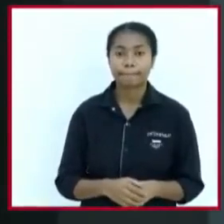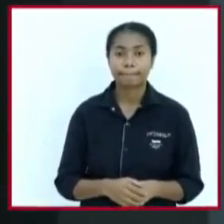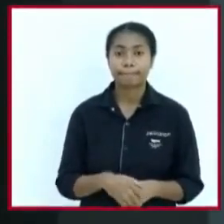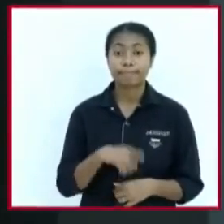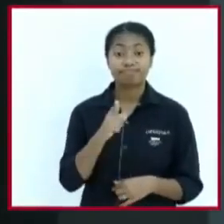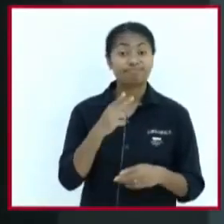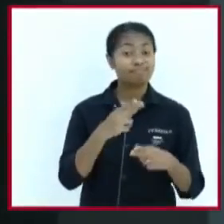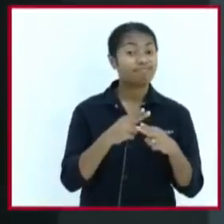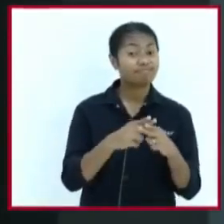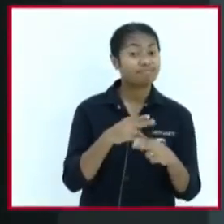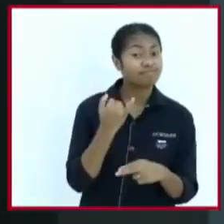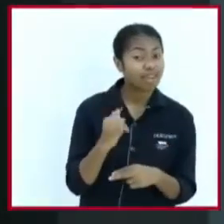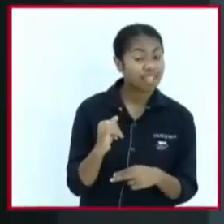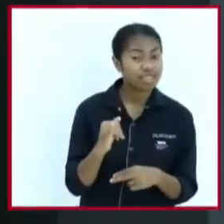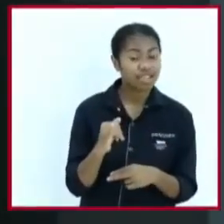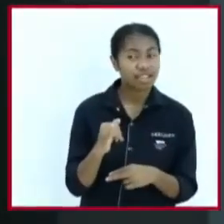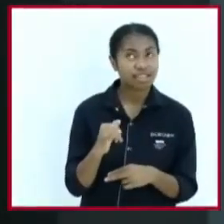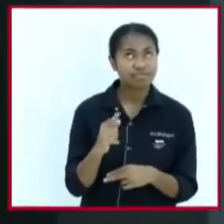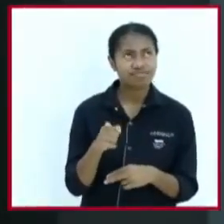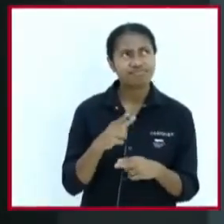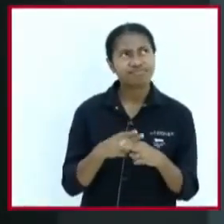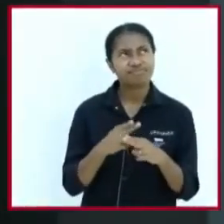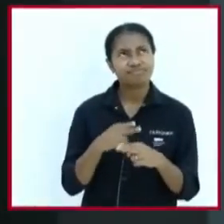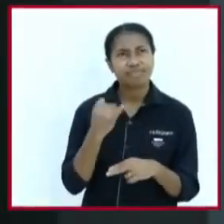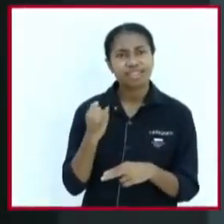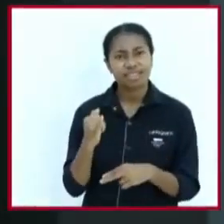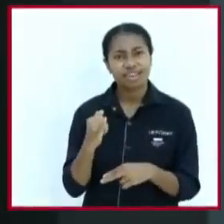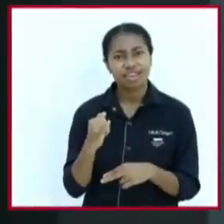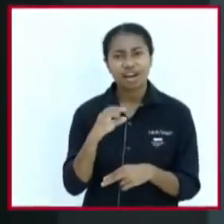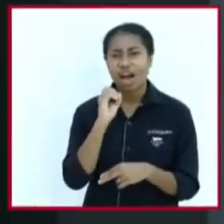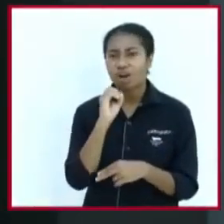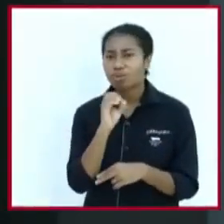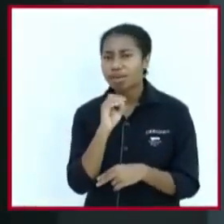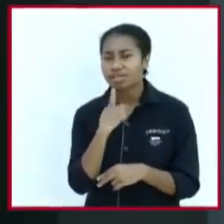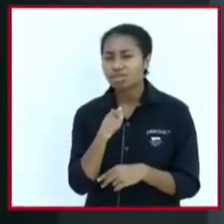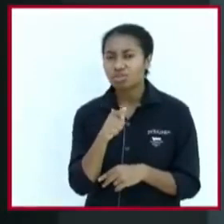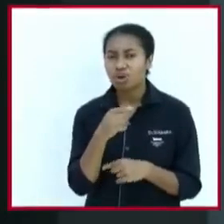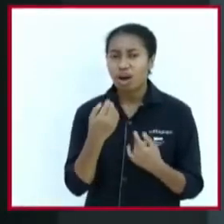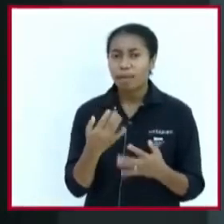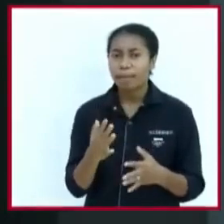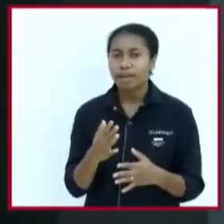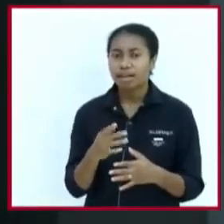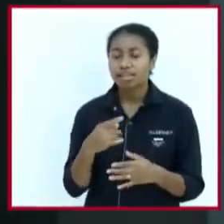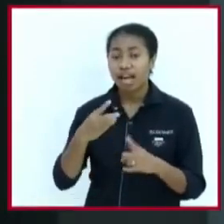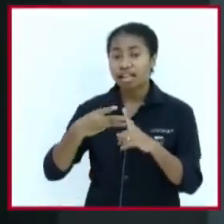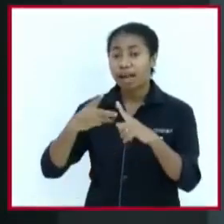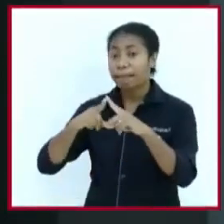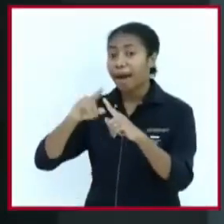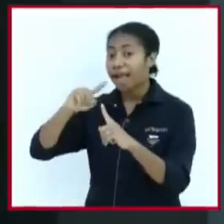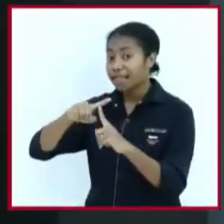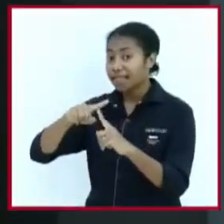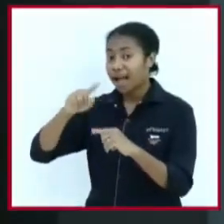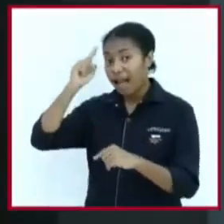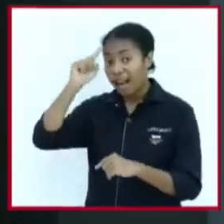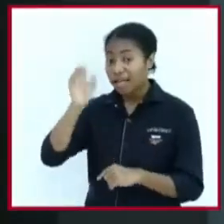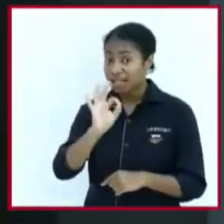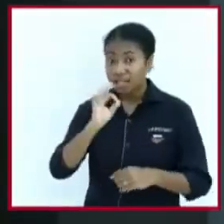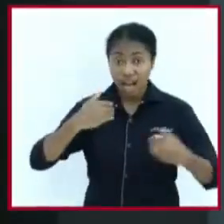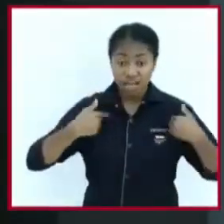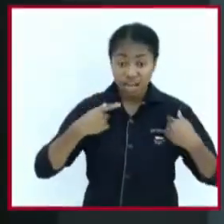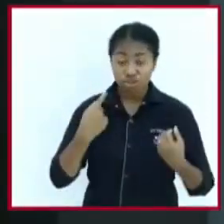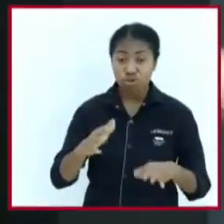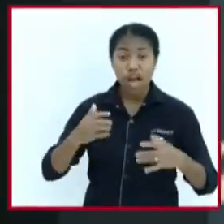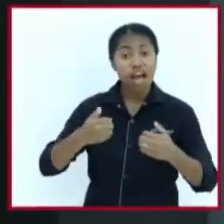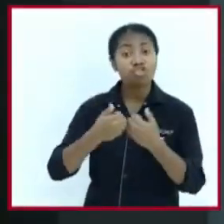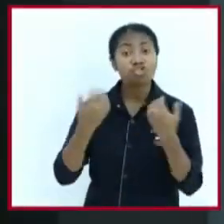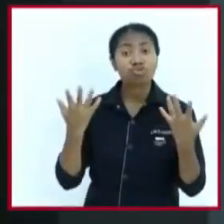Hai itu namanya bunuh diri kalau pakai argumentasi B alam pada saat surat itu Baiklah sudah tidak ada jadi pasti bakal belum runtuh